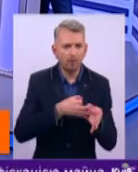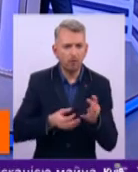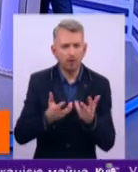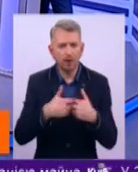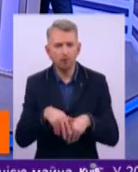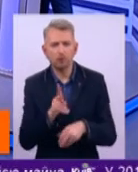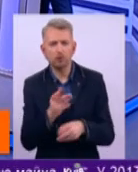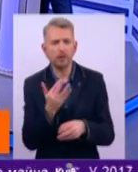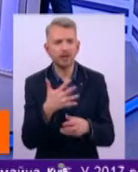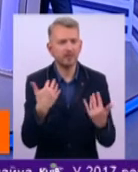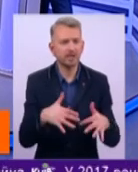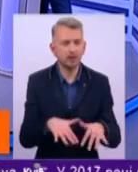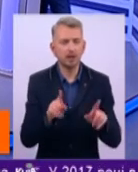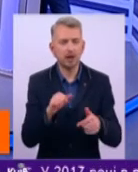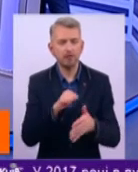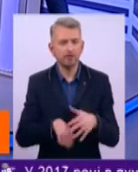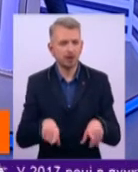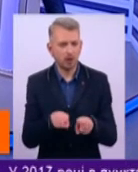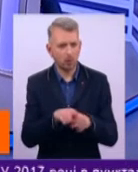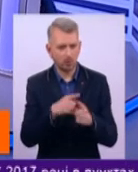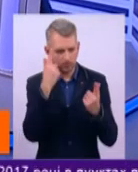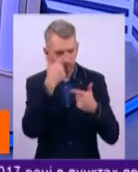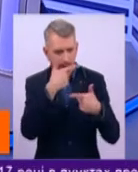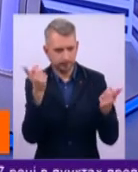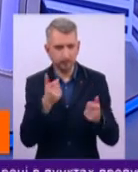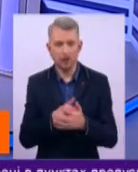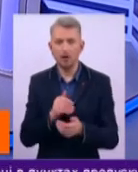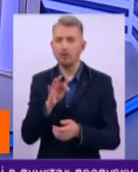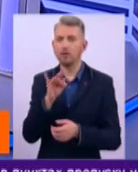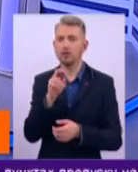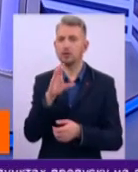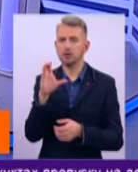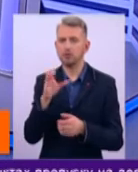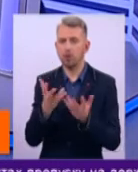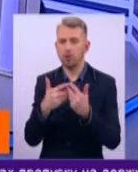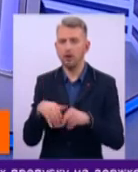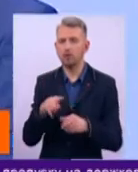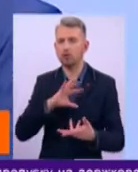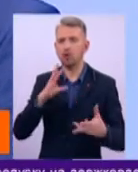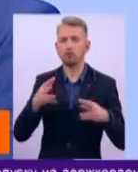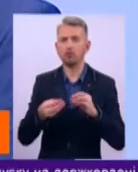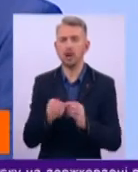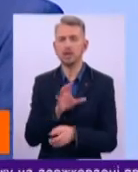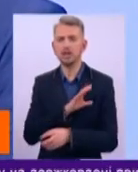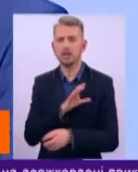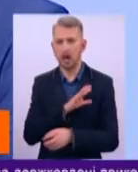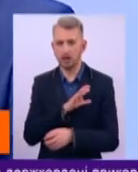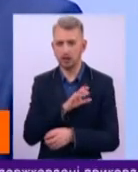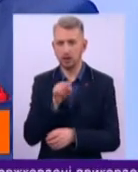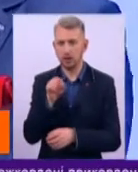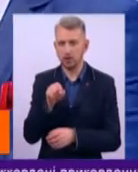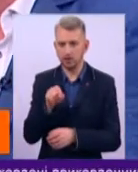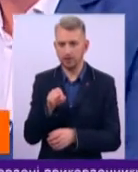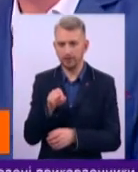рахують, хто скільки втратить навіть від такого кроку. До речі, Forbes порахували, що сумарні статки власне ось цього